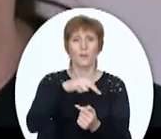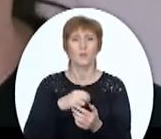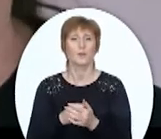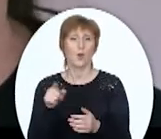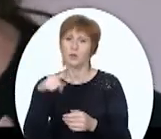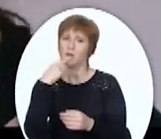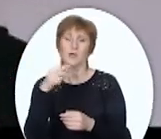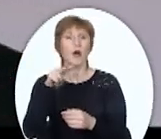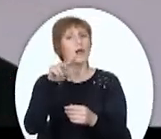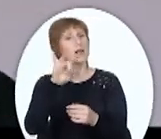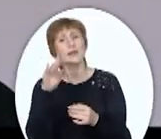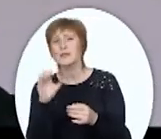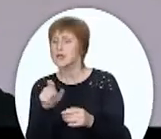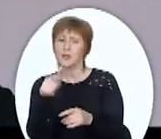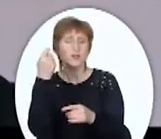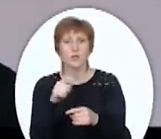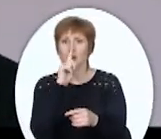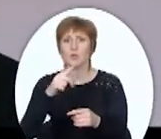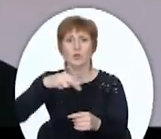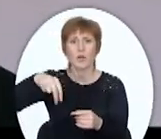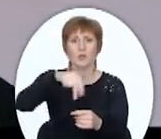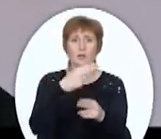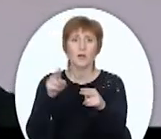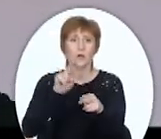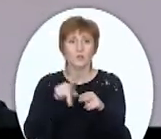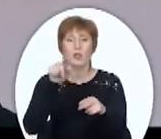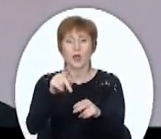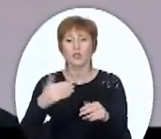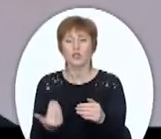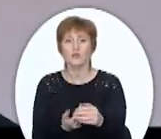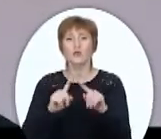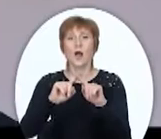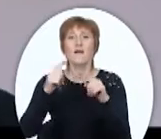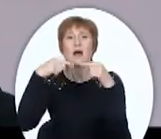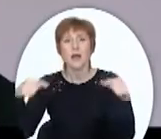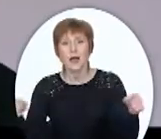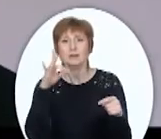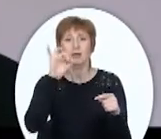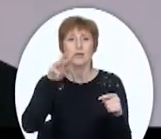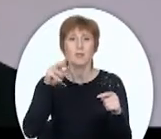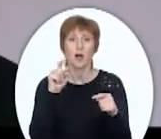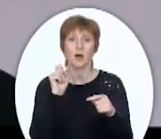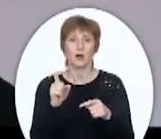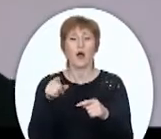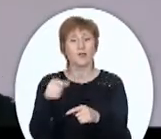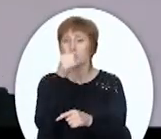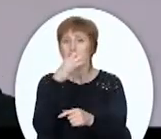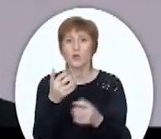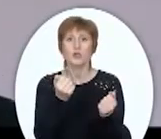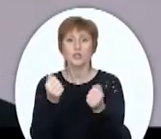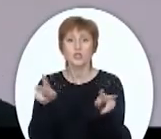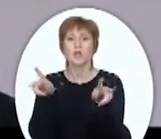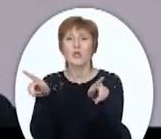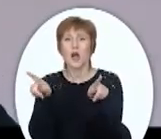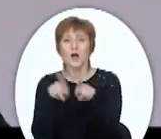кругом. И он говорит, Лариса, они никогда не будут ходить кругом, потому что они живут в разных ритмах. Они не смогут держать один